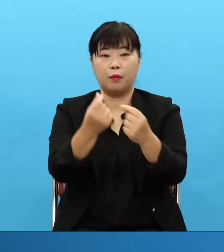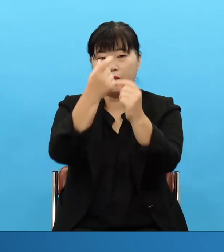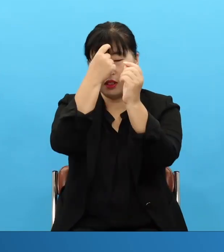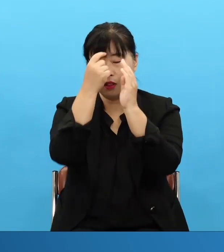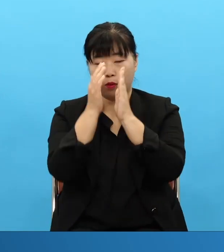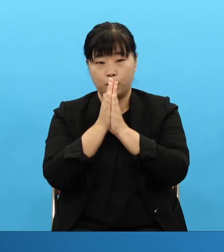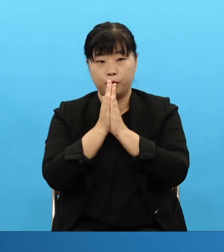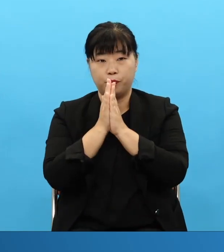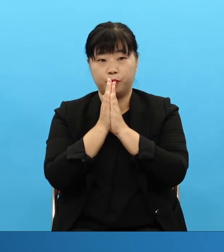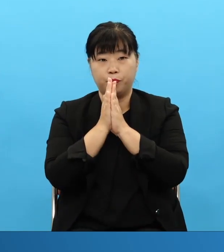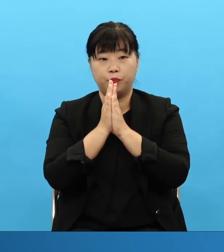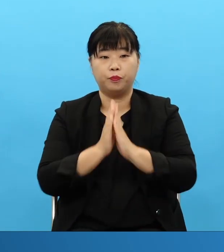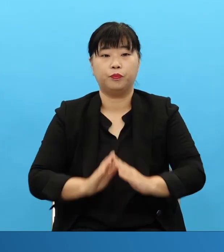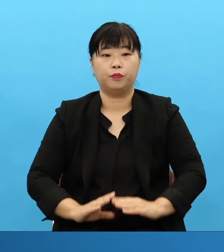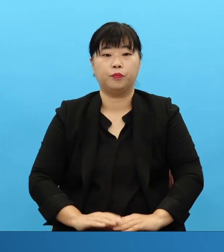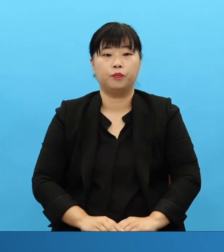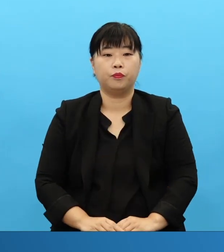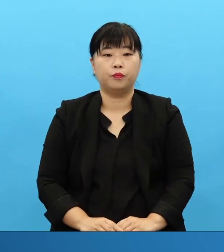기도하겠습니다.